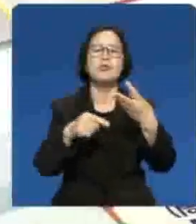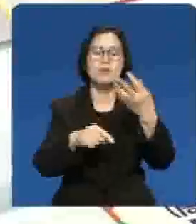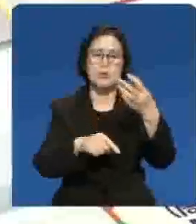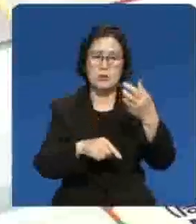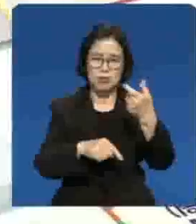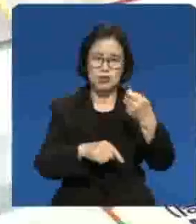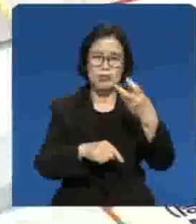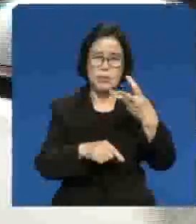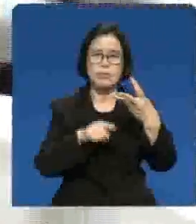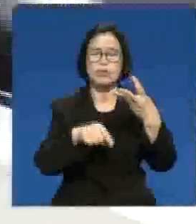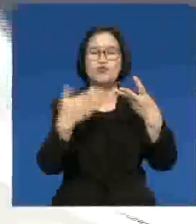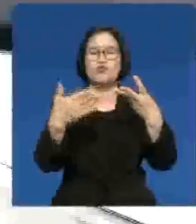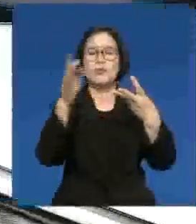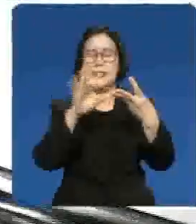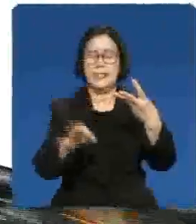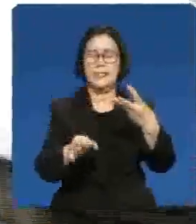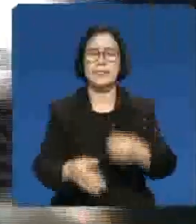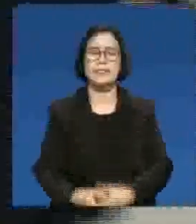63.9%였습니다.